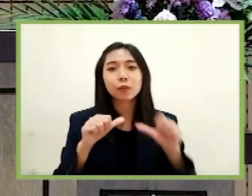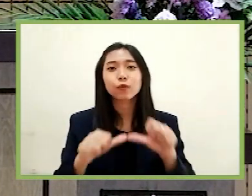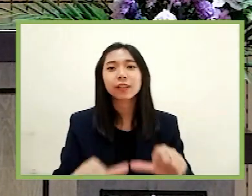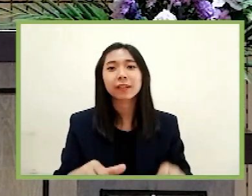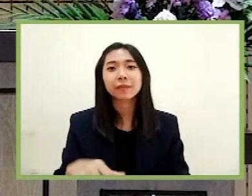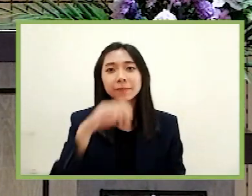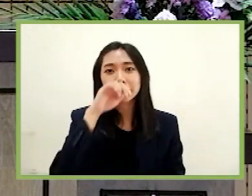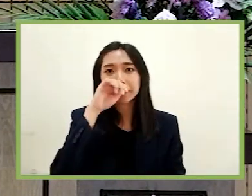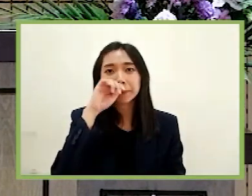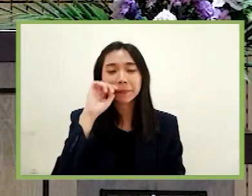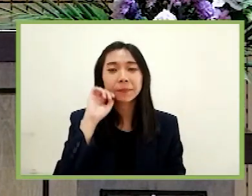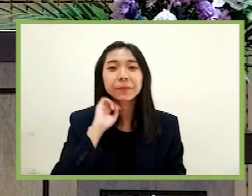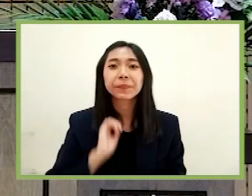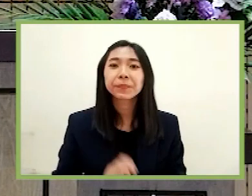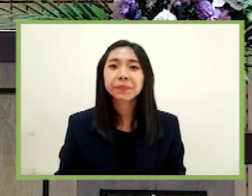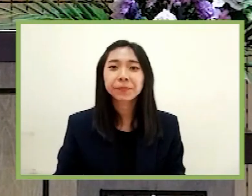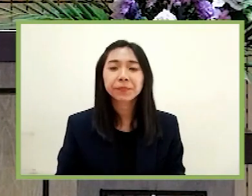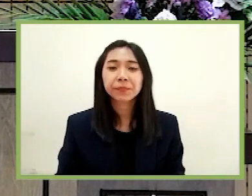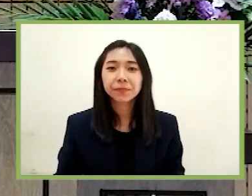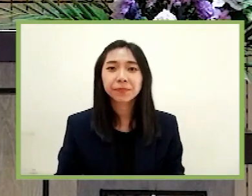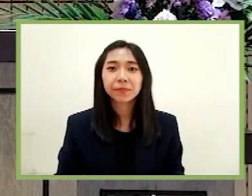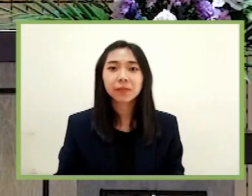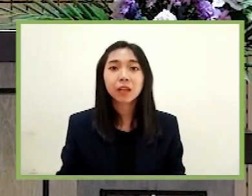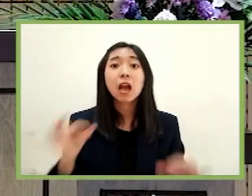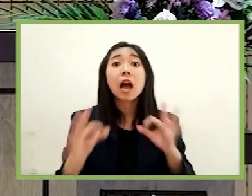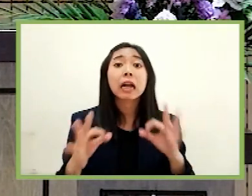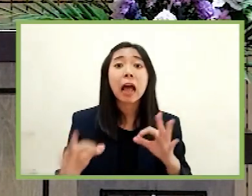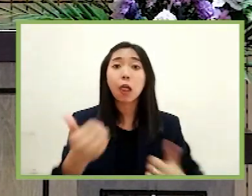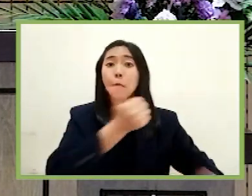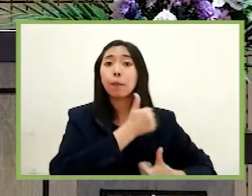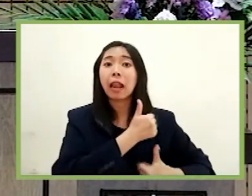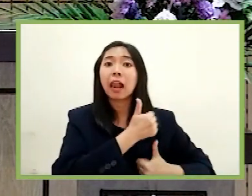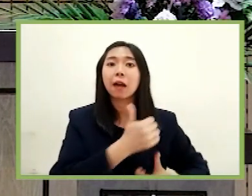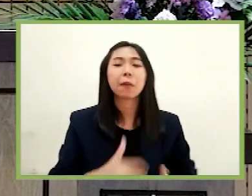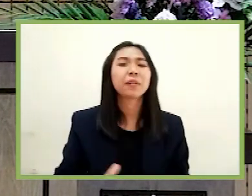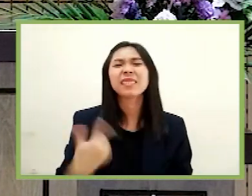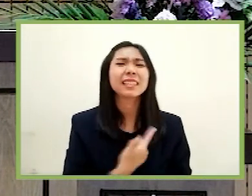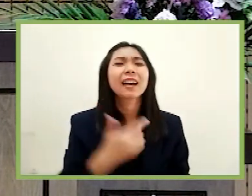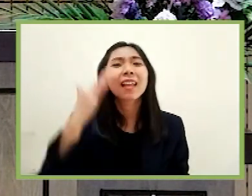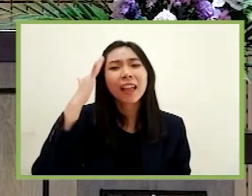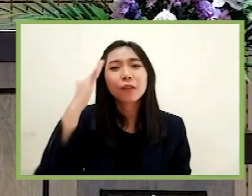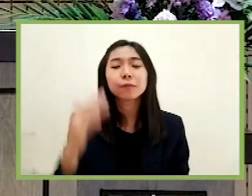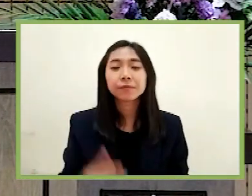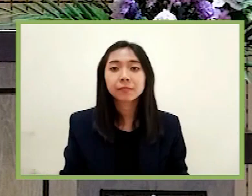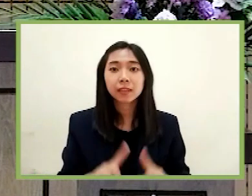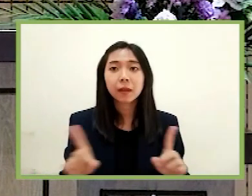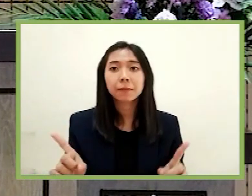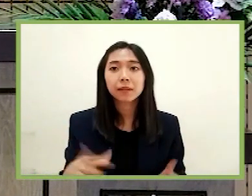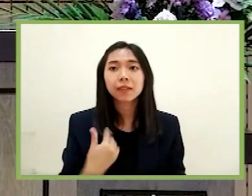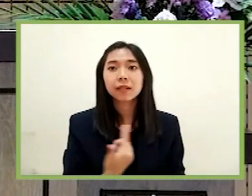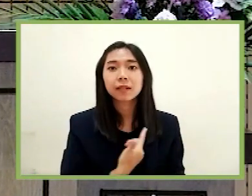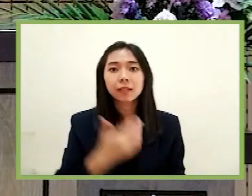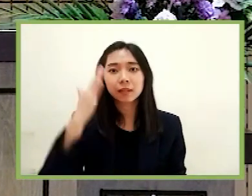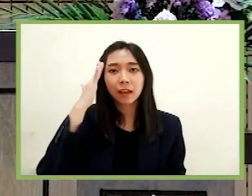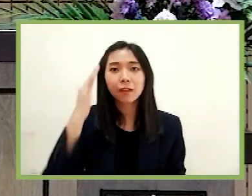Hai Nah kalau pahlawan yang kita tidak kenal semua tapi kita tahu karena